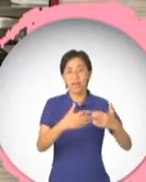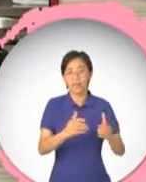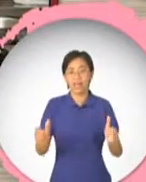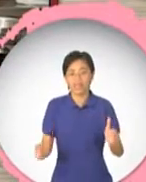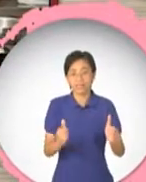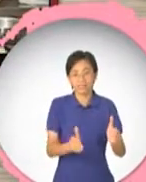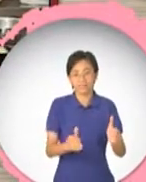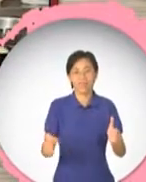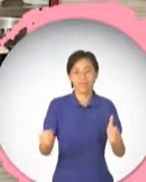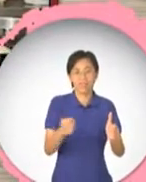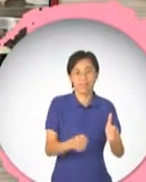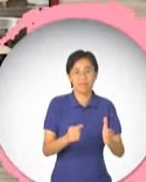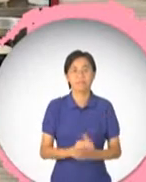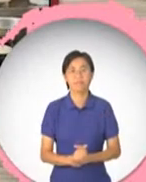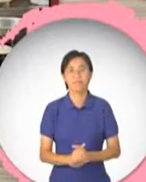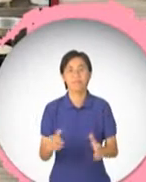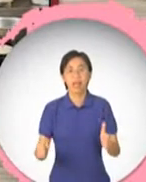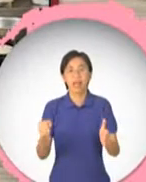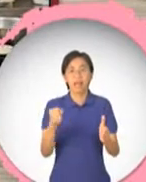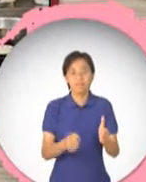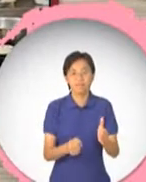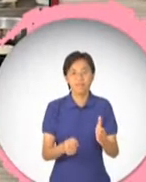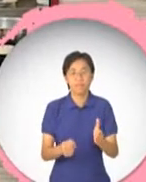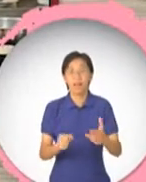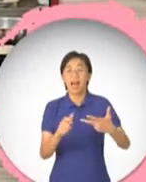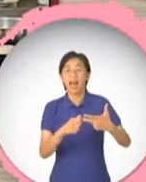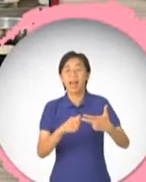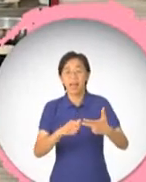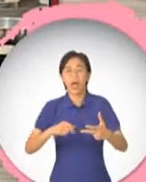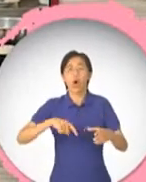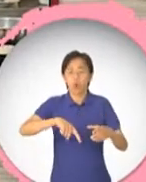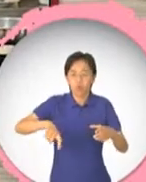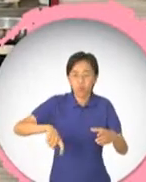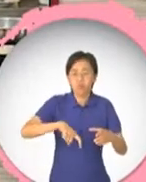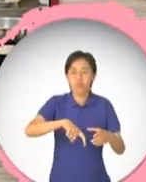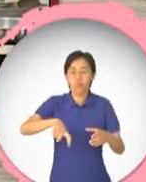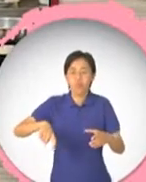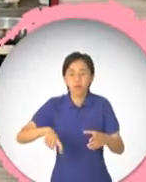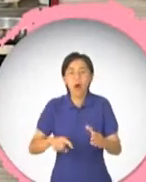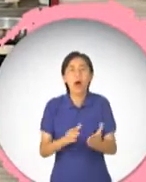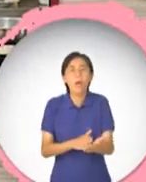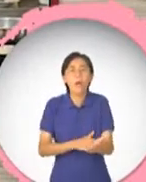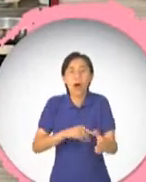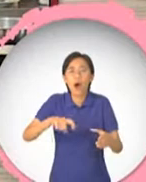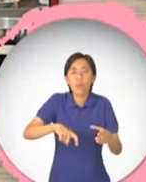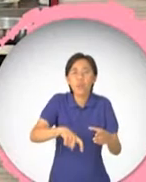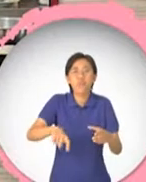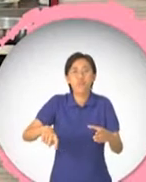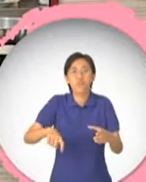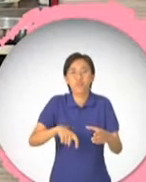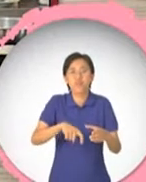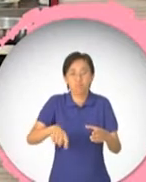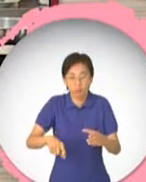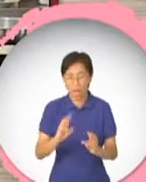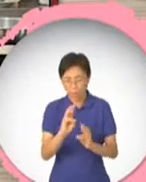ความเร็วเริ่มต้นคือความเร็วต่ำนะคะจนแป้งมันไม่จนมันเริ่มเข้ากันหรือหมดผงแป้งนะ